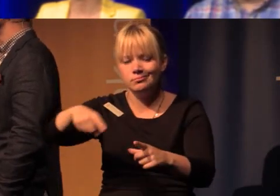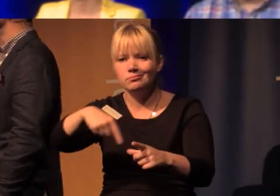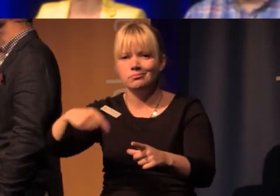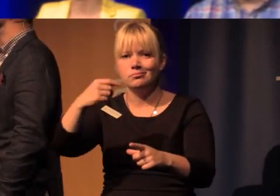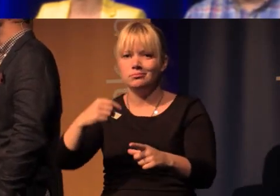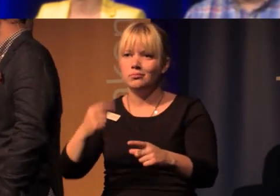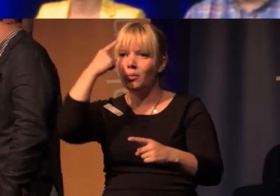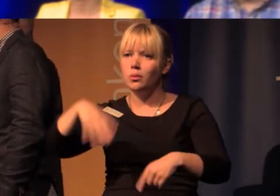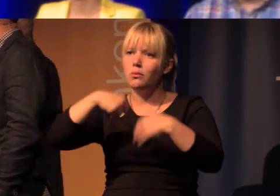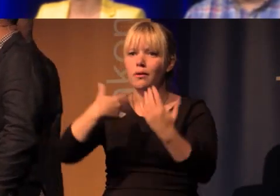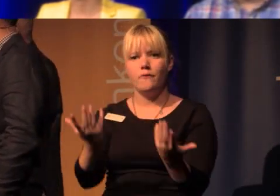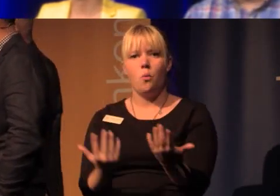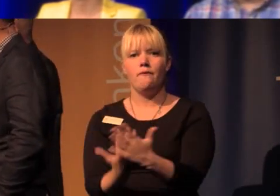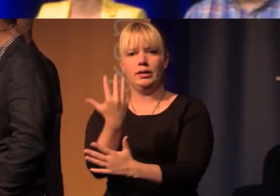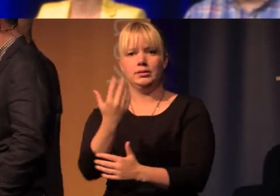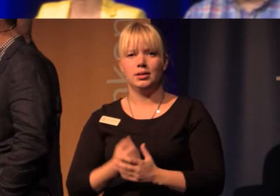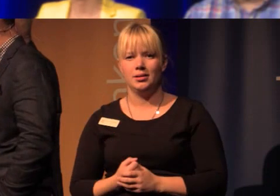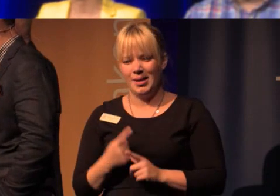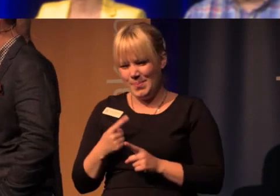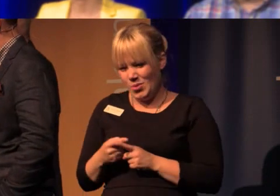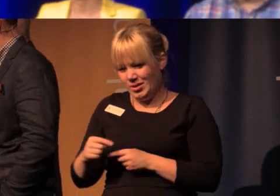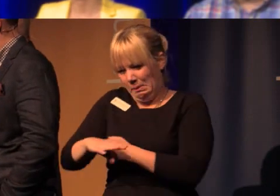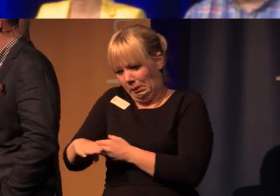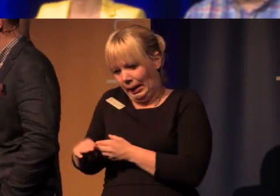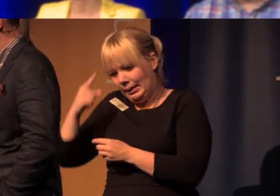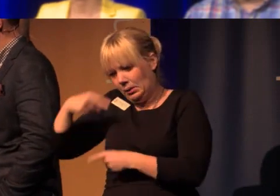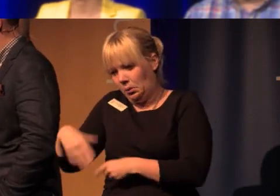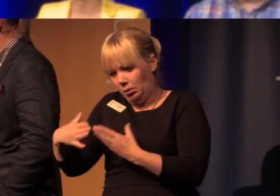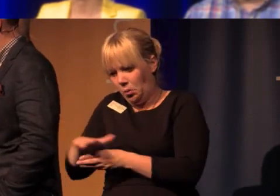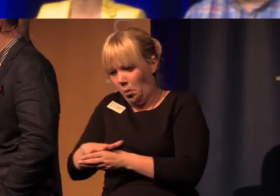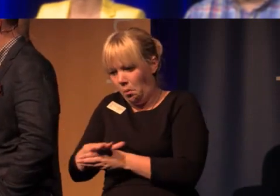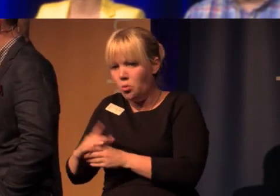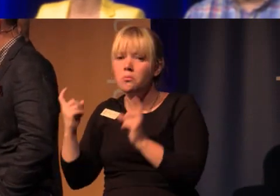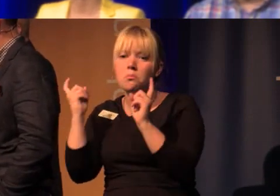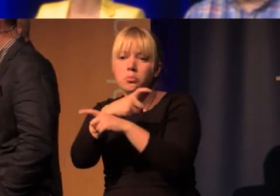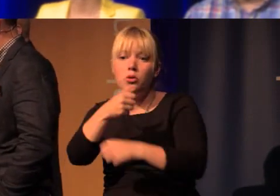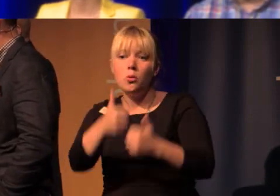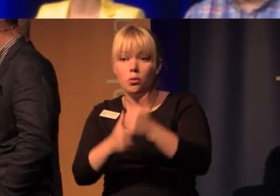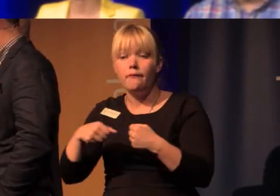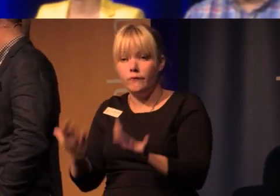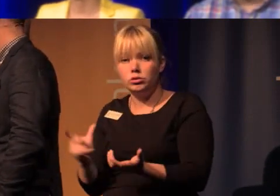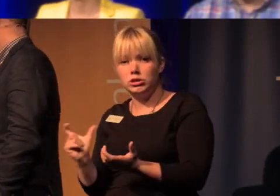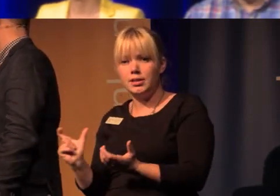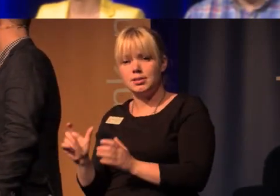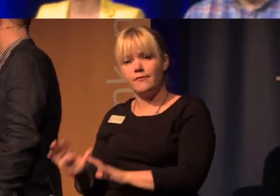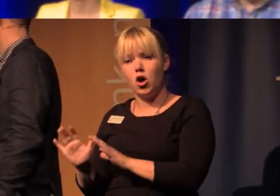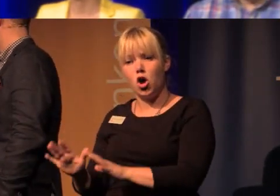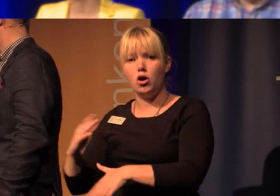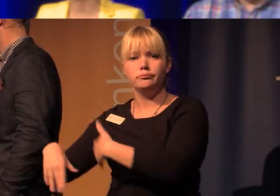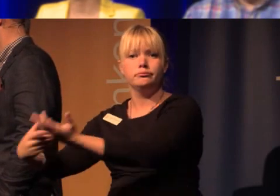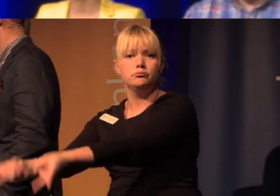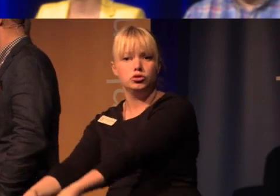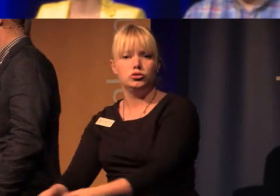mötesplatserna. Men också att smalare kultur som kanske inte kan konkurrera på en marknad också kan överleva. Vi tror att samhället och